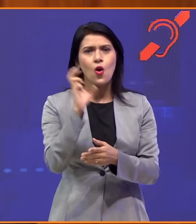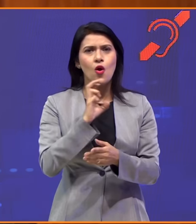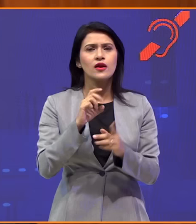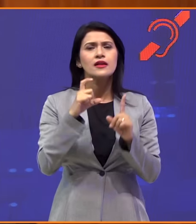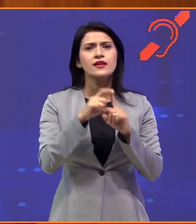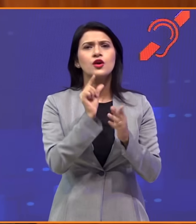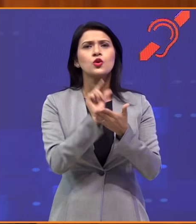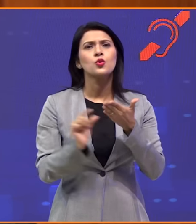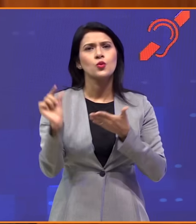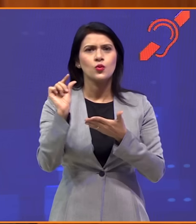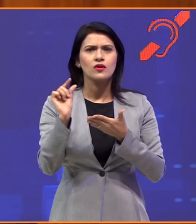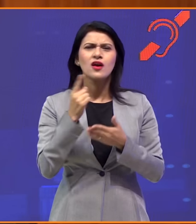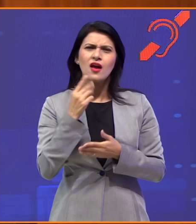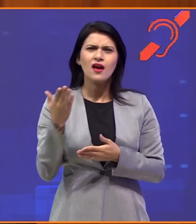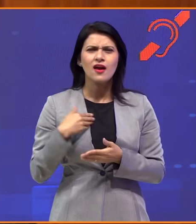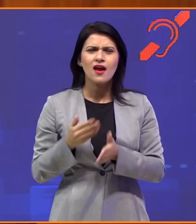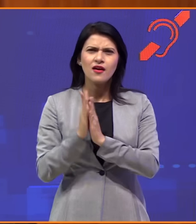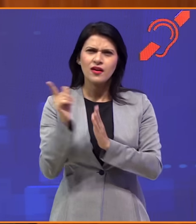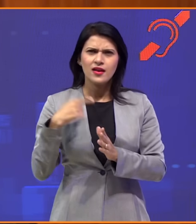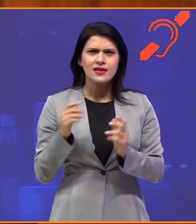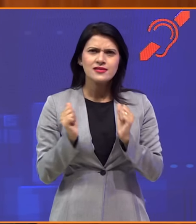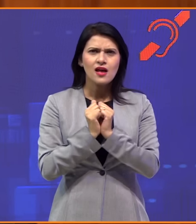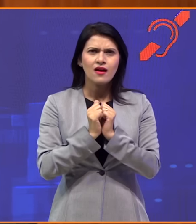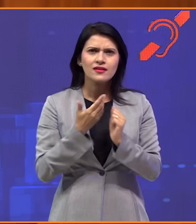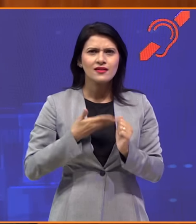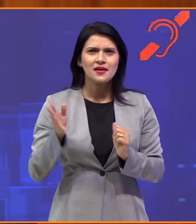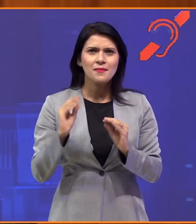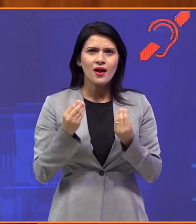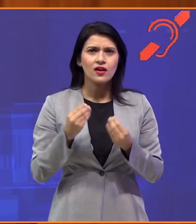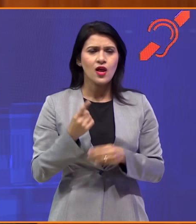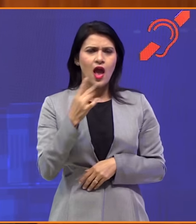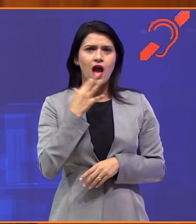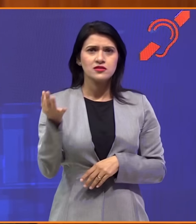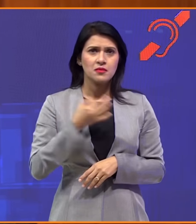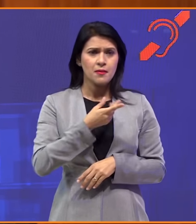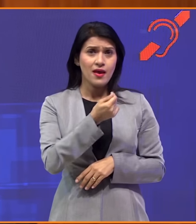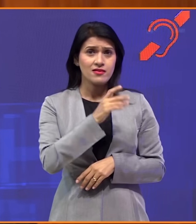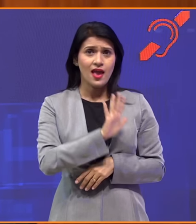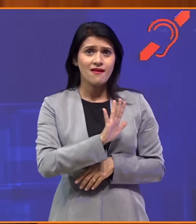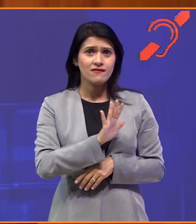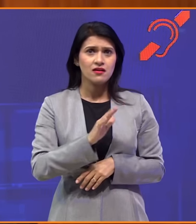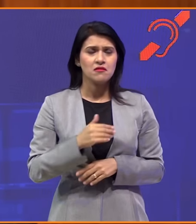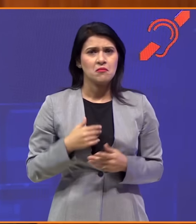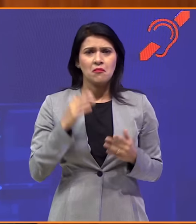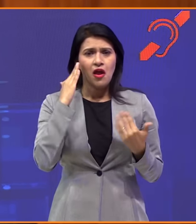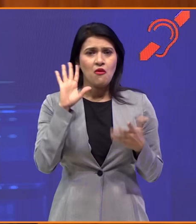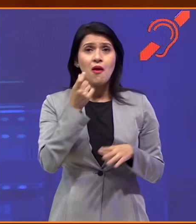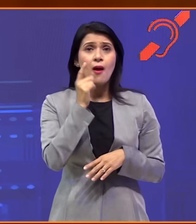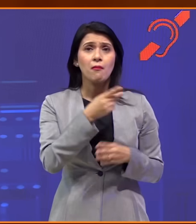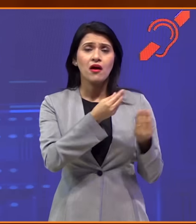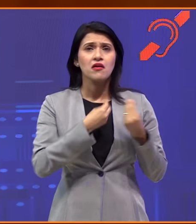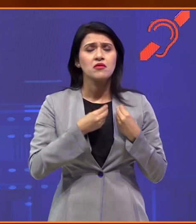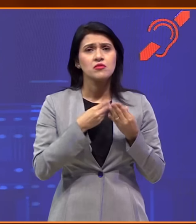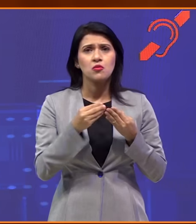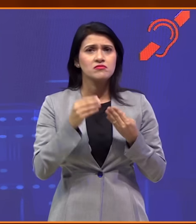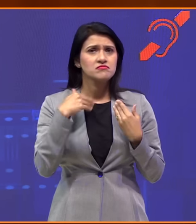वहीं पर है तो मैंने कहा मुझे भी ले चल तो उसने कहा पैसा है मैंने कहा पता बाऊज कितना